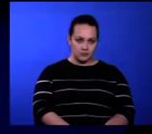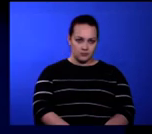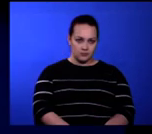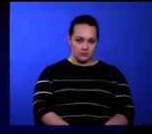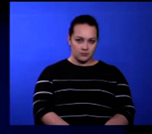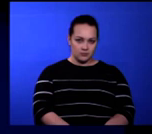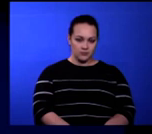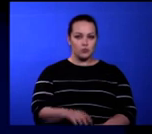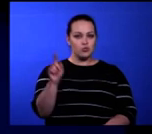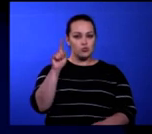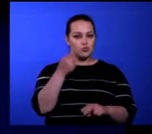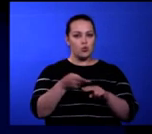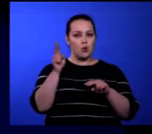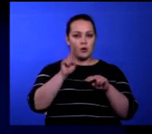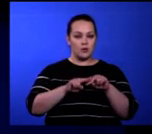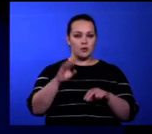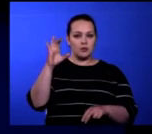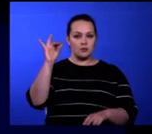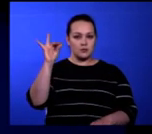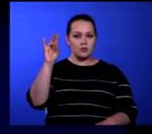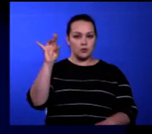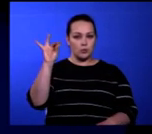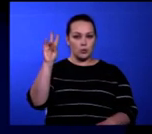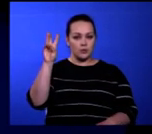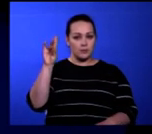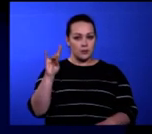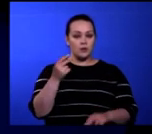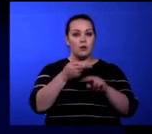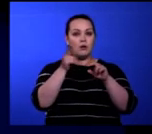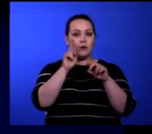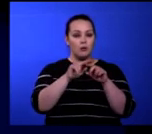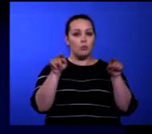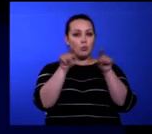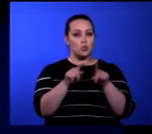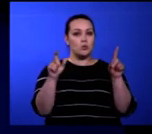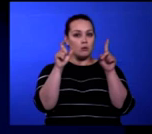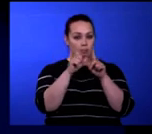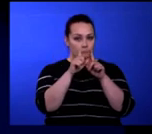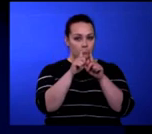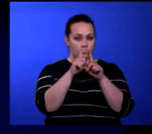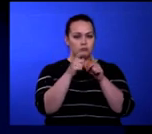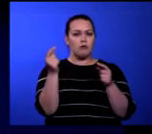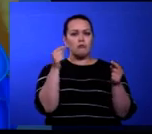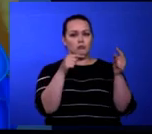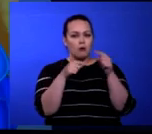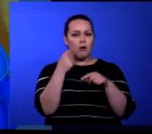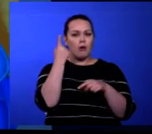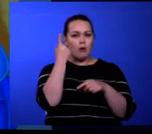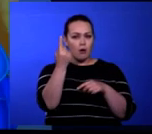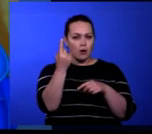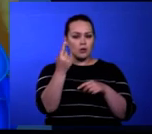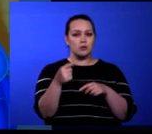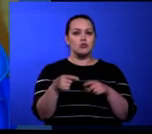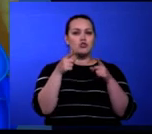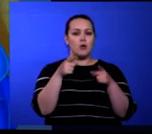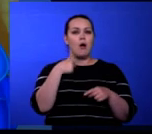Итак, что же такое синонимы? Синонимы – это тоже слова, относящиеся к одной и той же